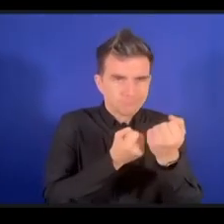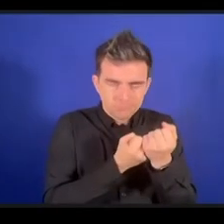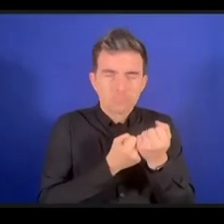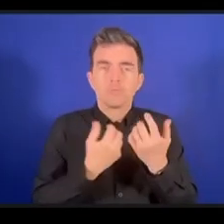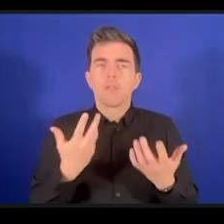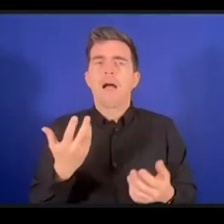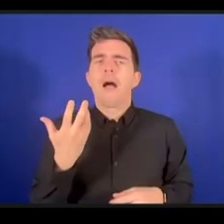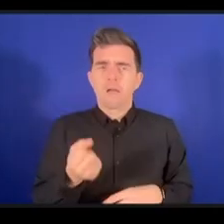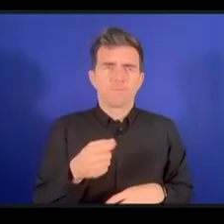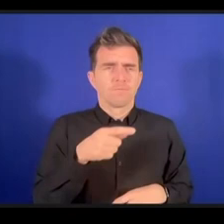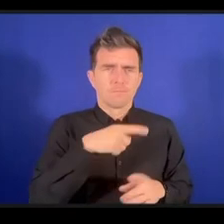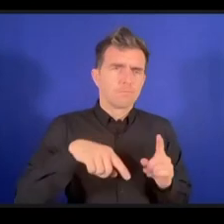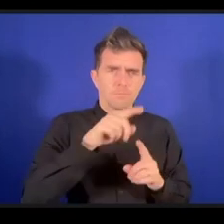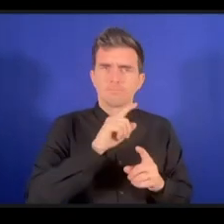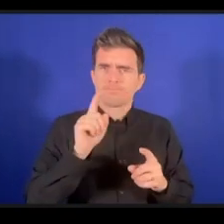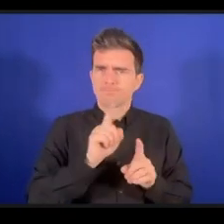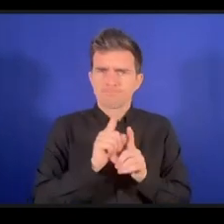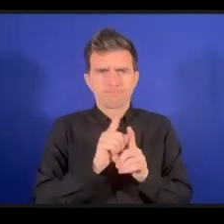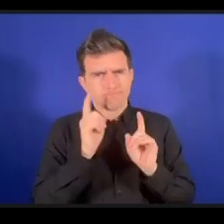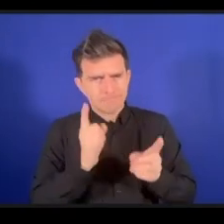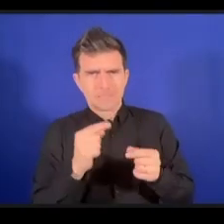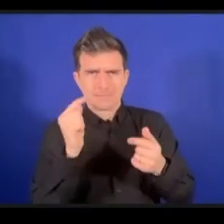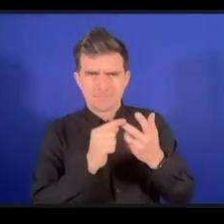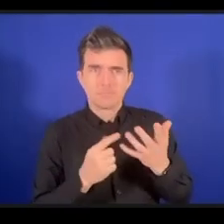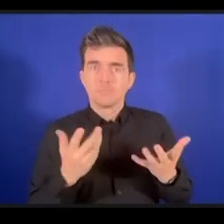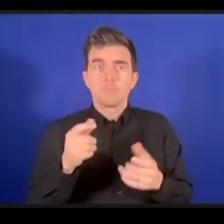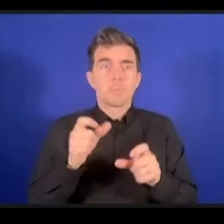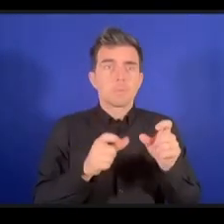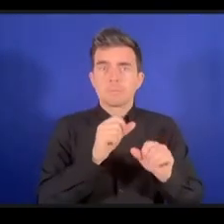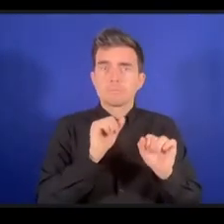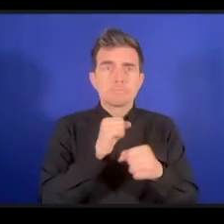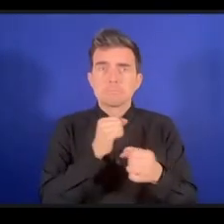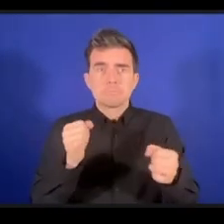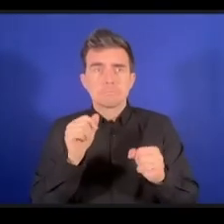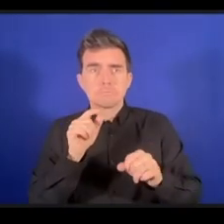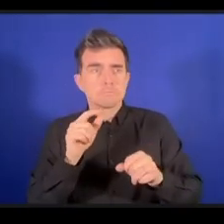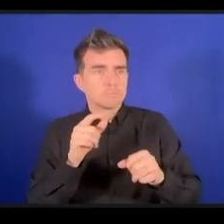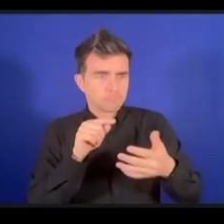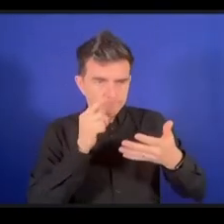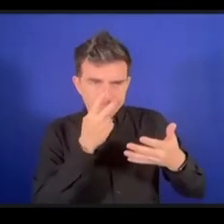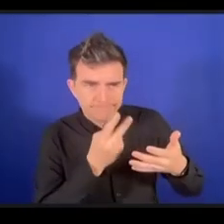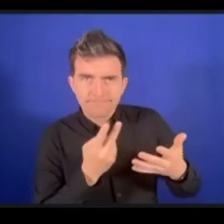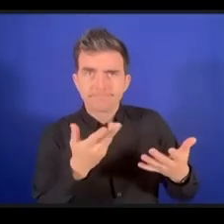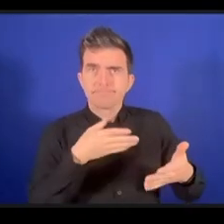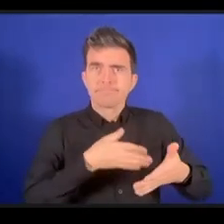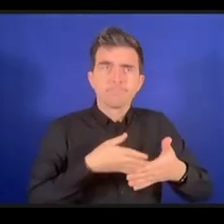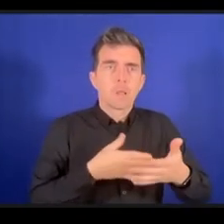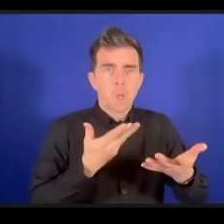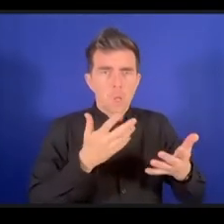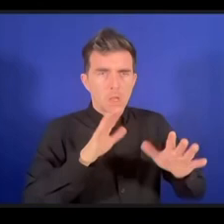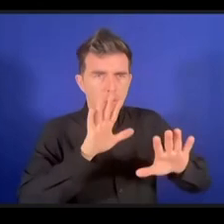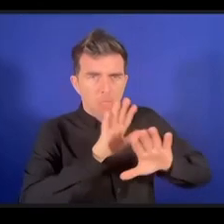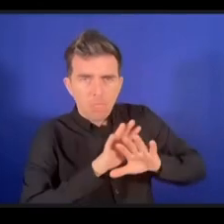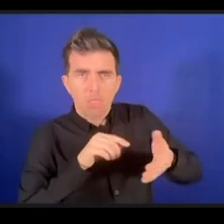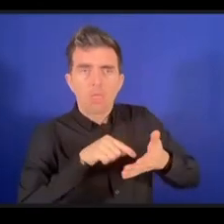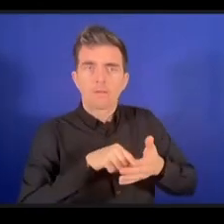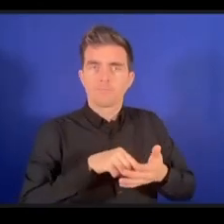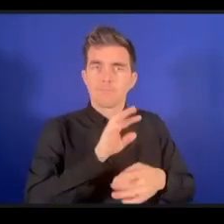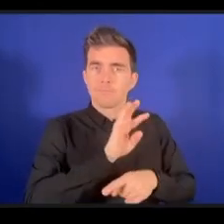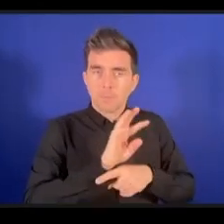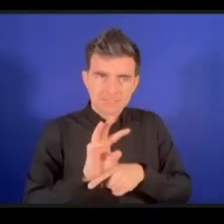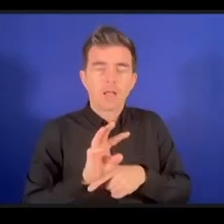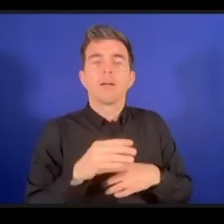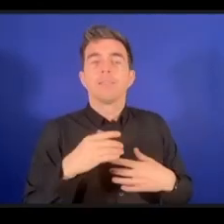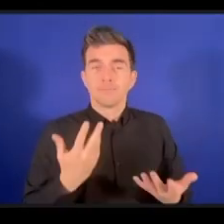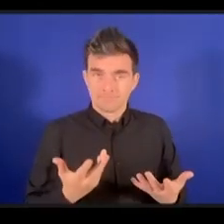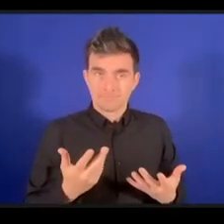内容的时候呢，我们只要做一个物理上的设计就能够满足了。另外呢，在有些情况下呢，